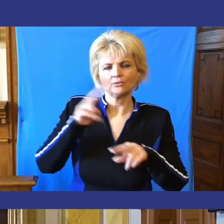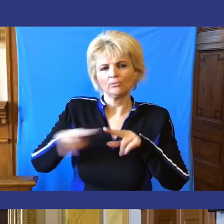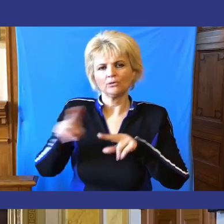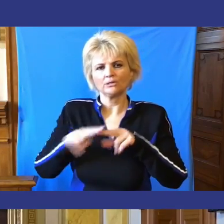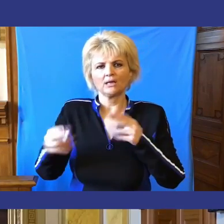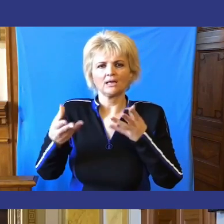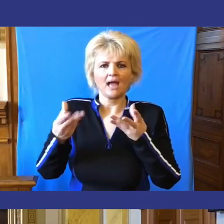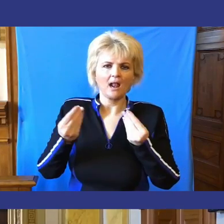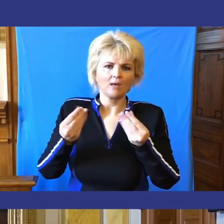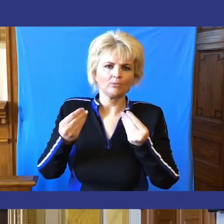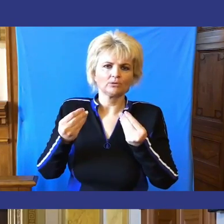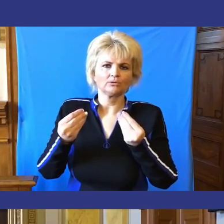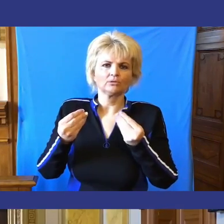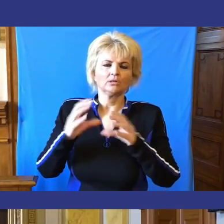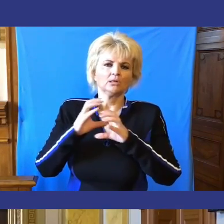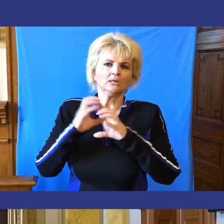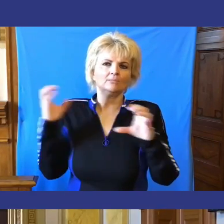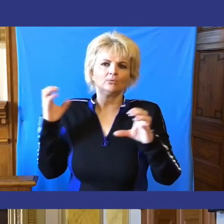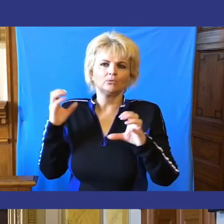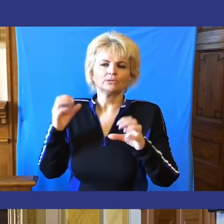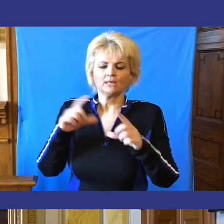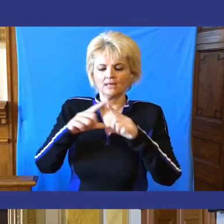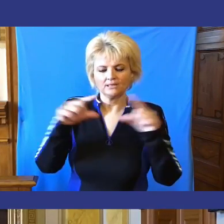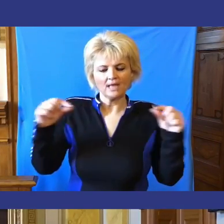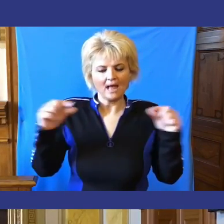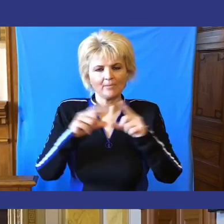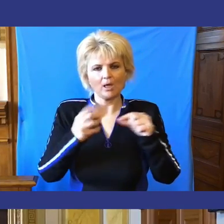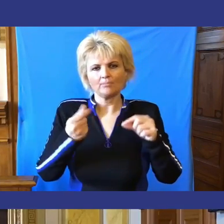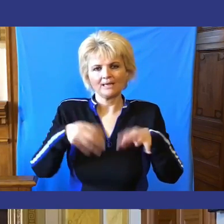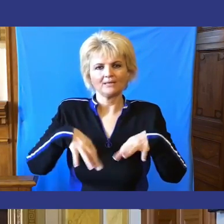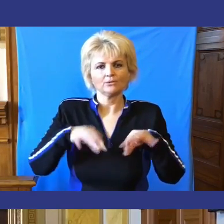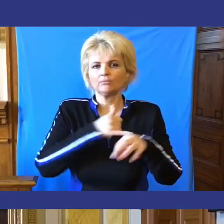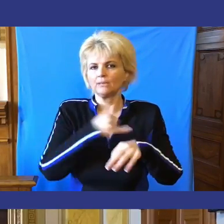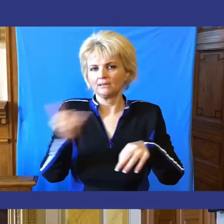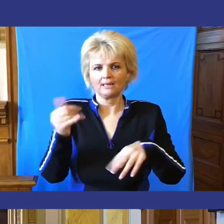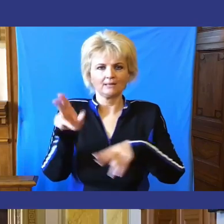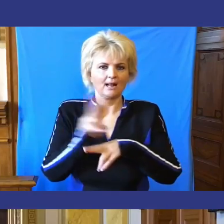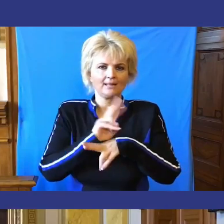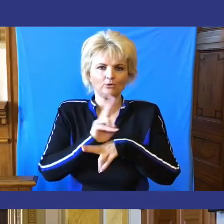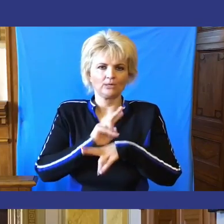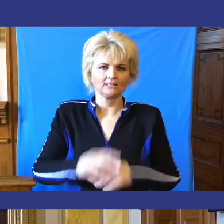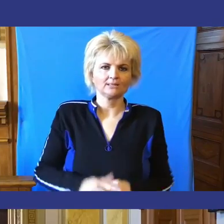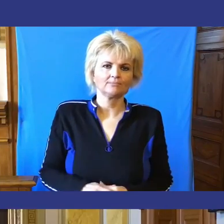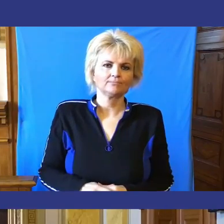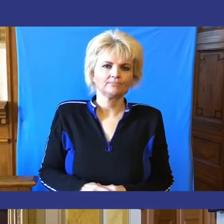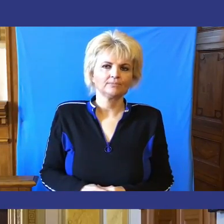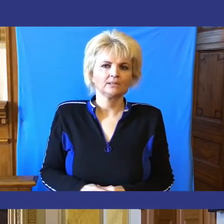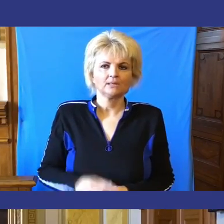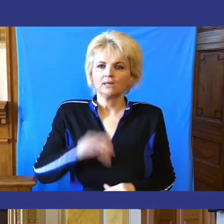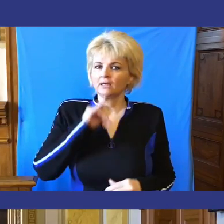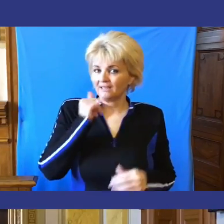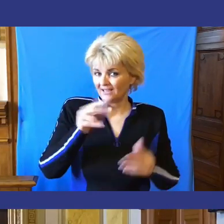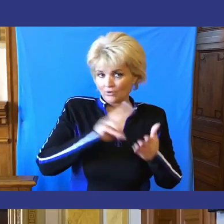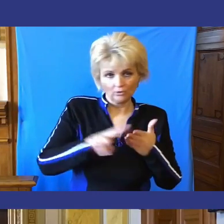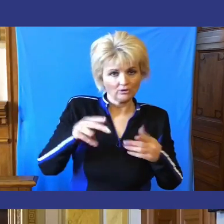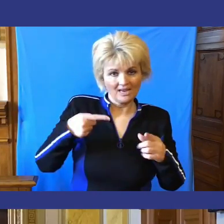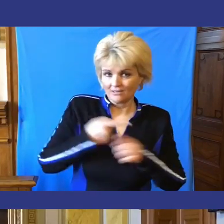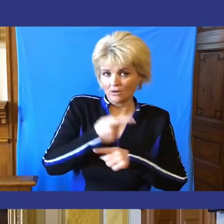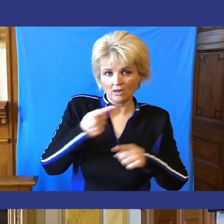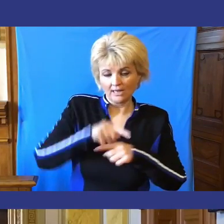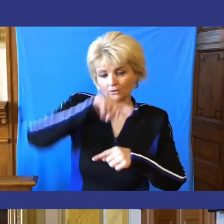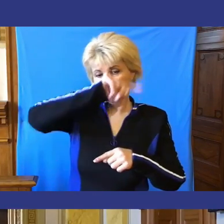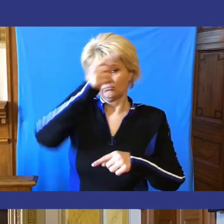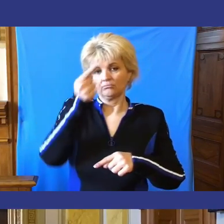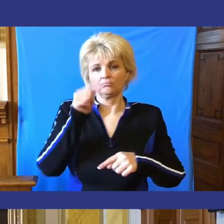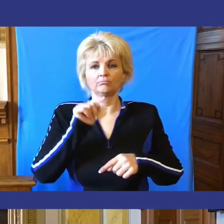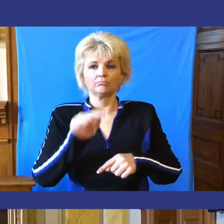a buszoknak, számláikat, pénzügyeiket, mindent. Jó, nincs hatósági zaklatás.